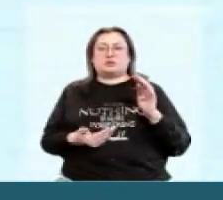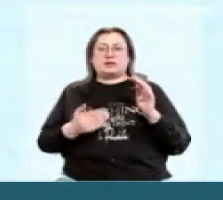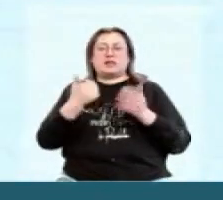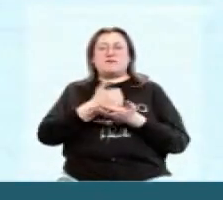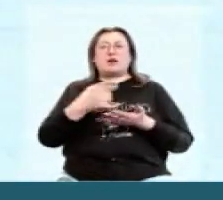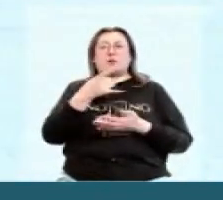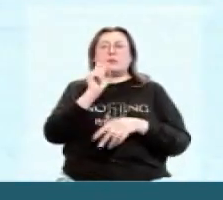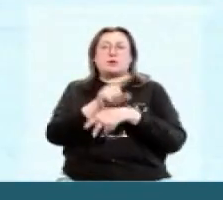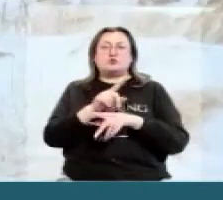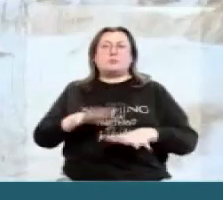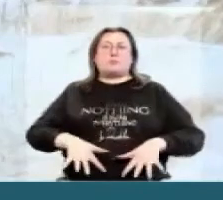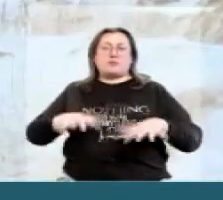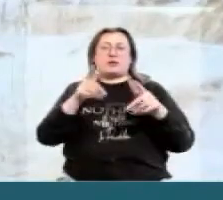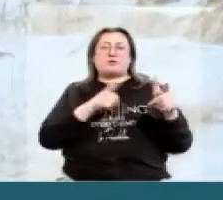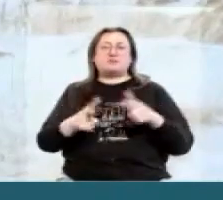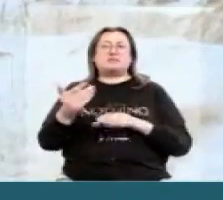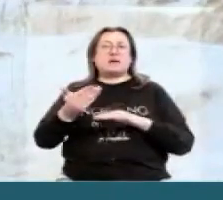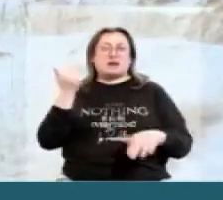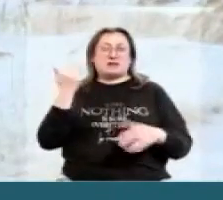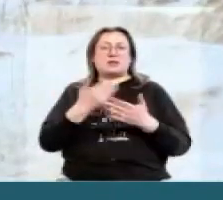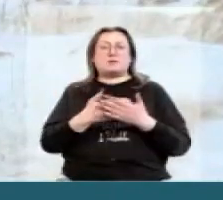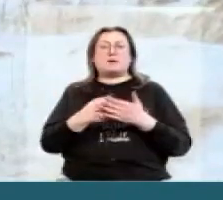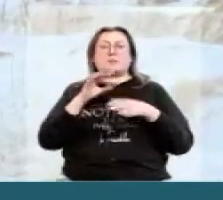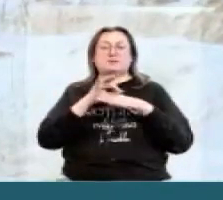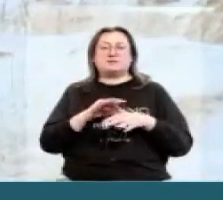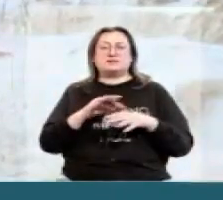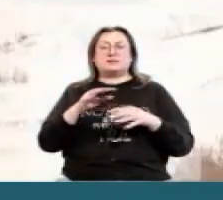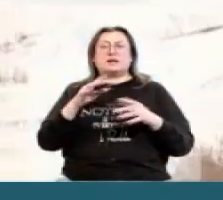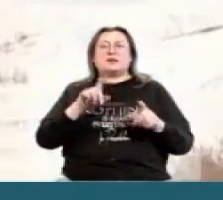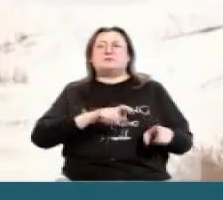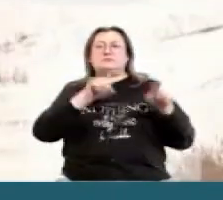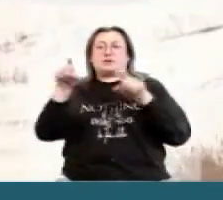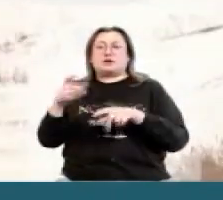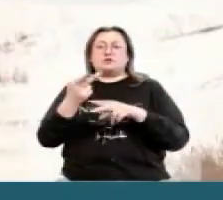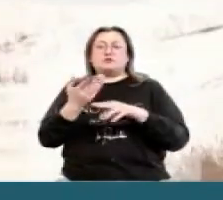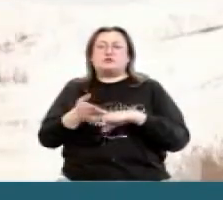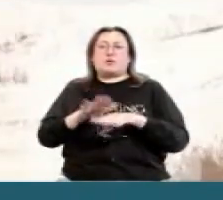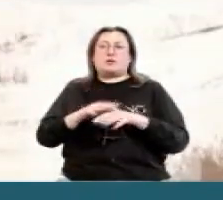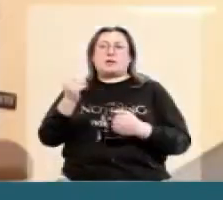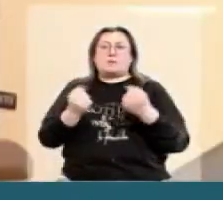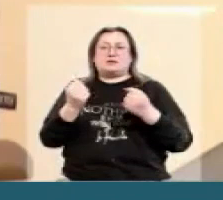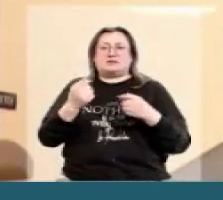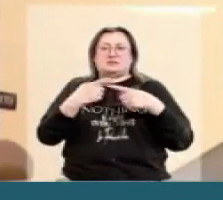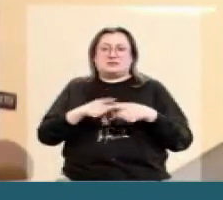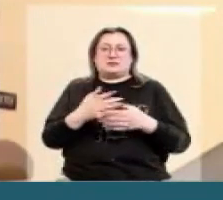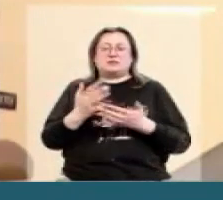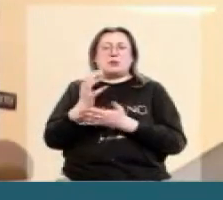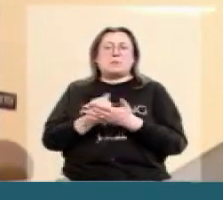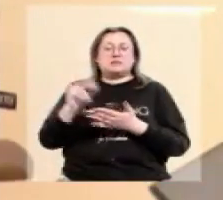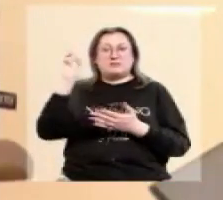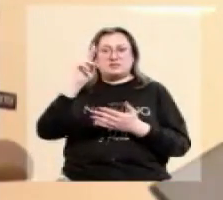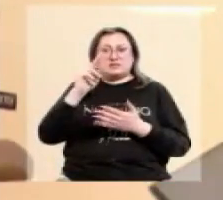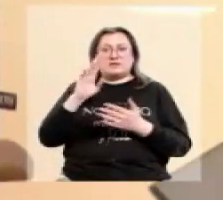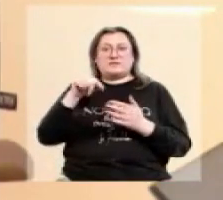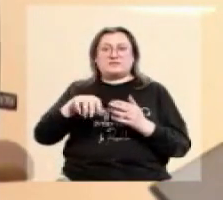Глава региона поручил к паводкам готовиться заранее, например, провести передислокацию тяжелой инженерной техники. Запасы воды